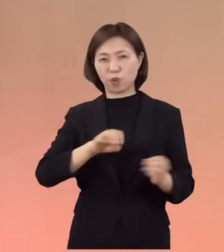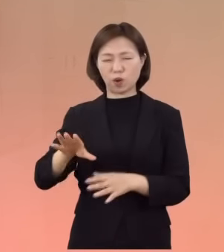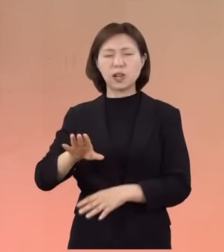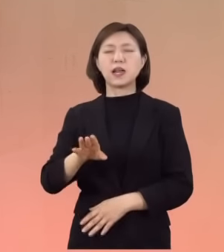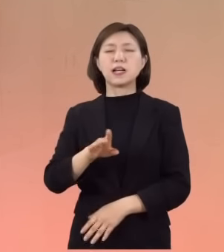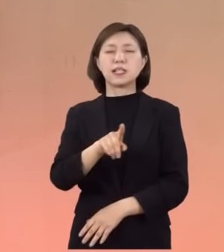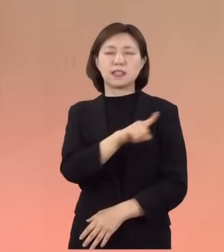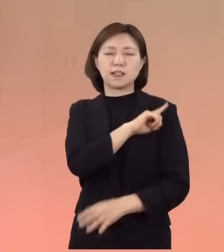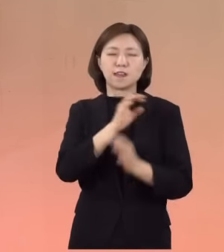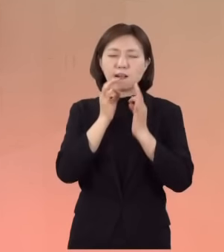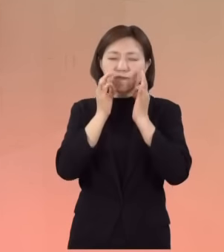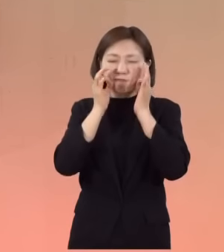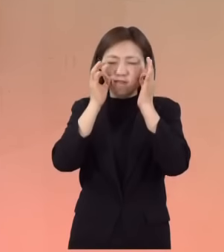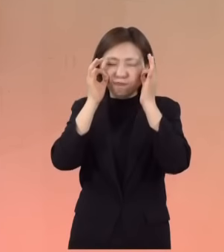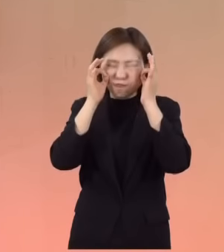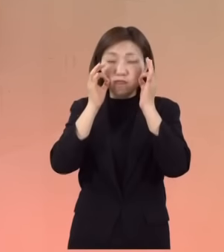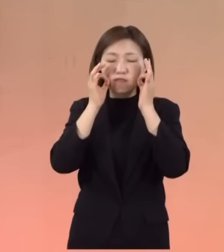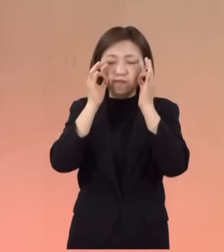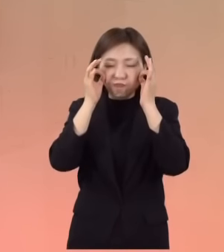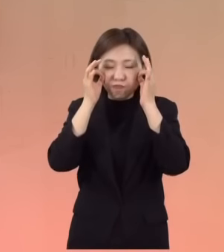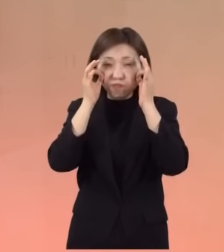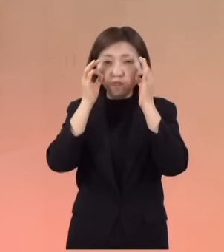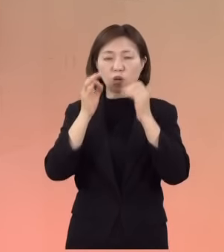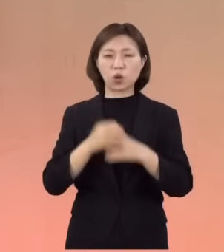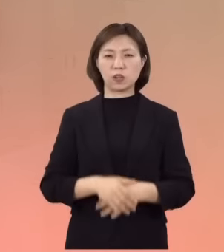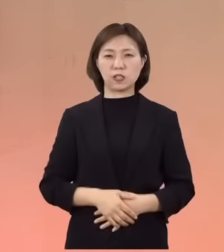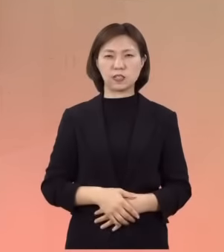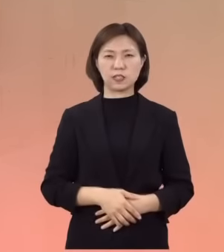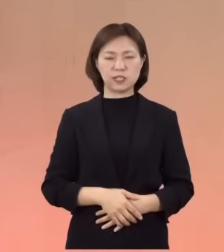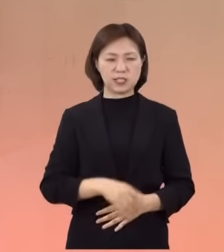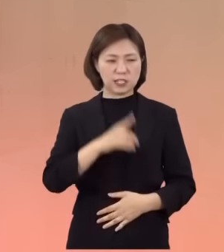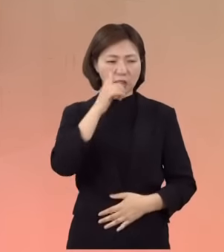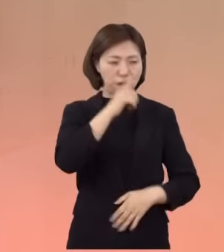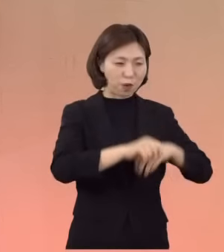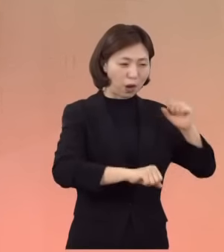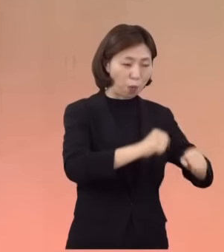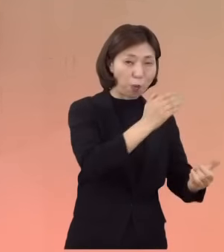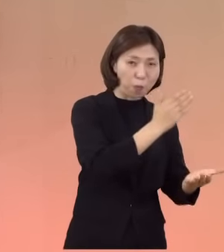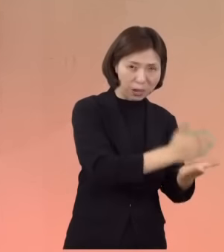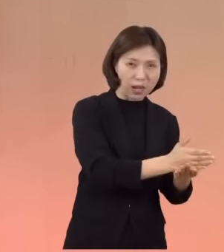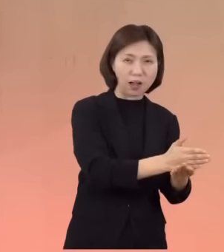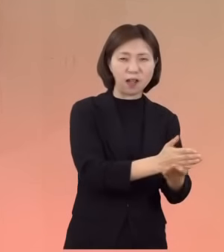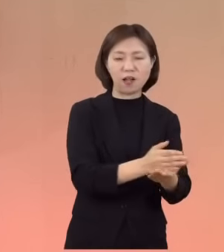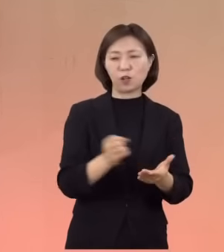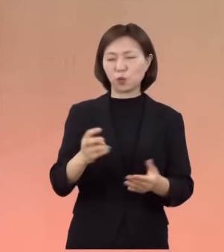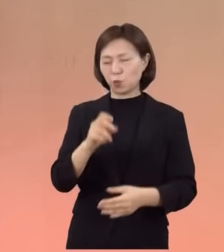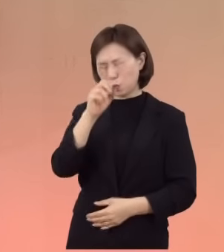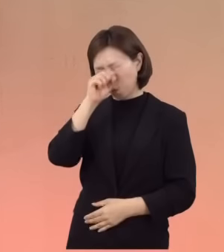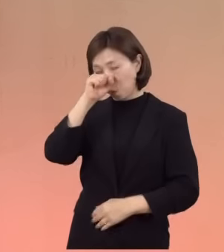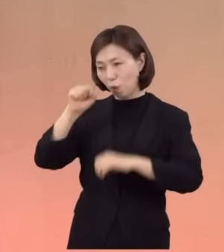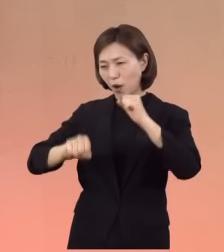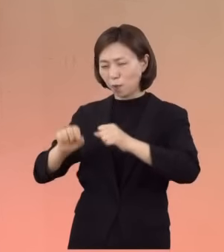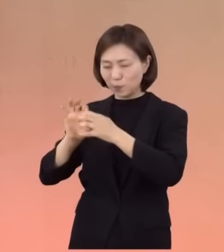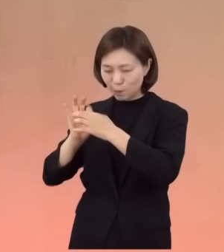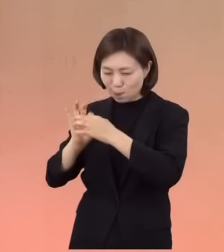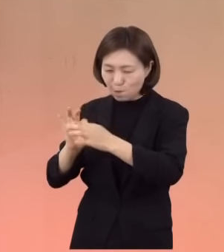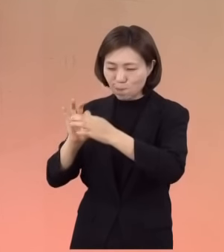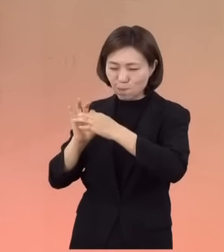정성을 다하여 모든 악은 짓지 않고 모든 선을 받들어